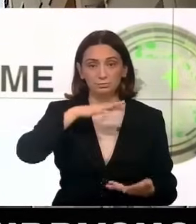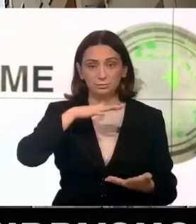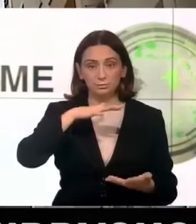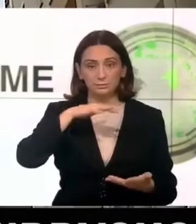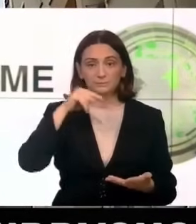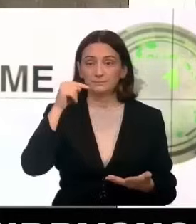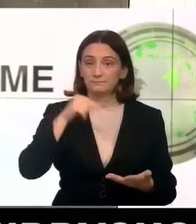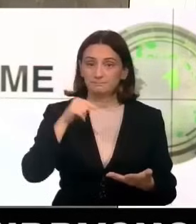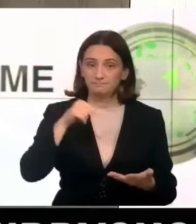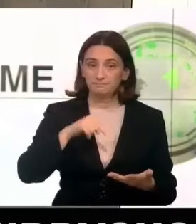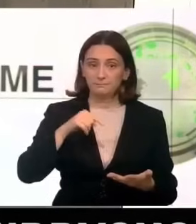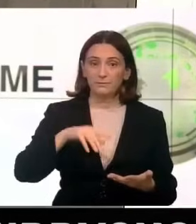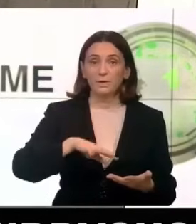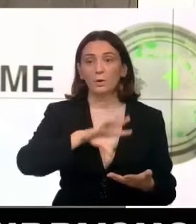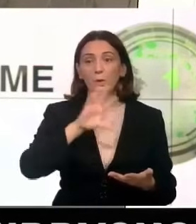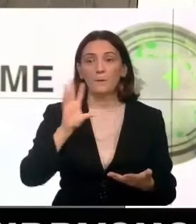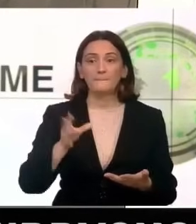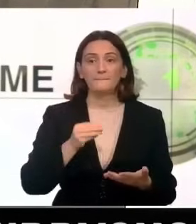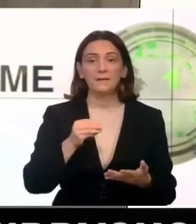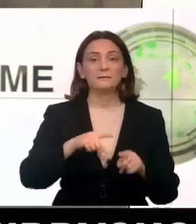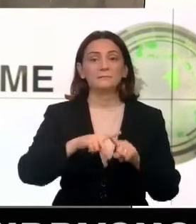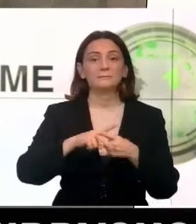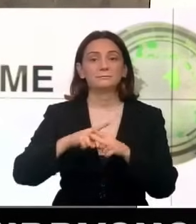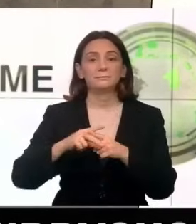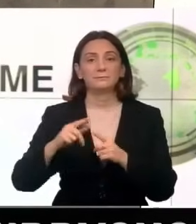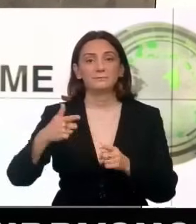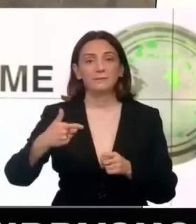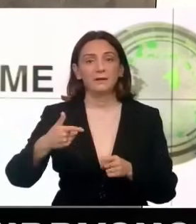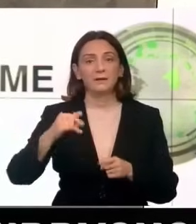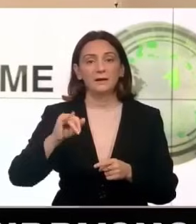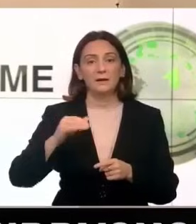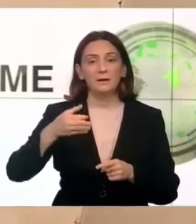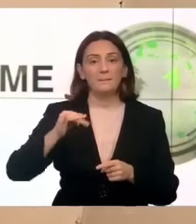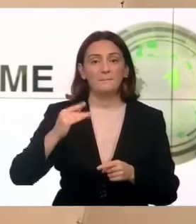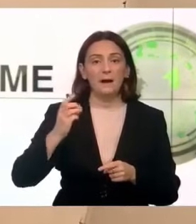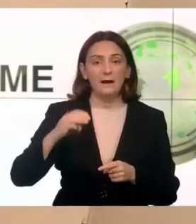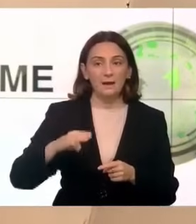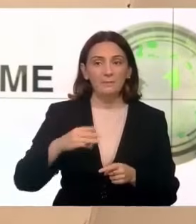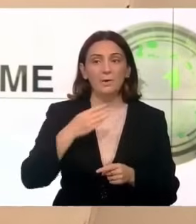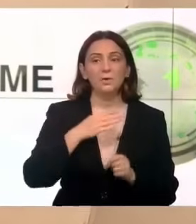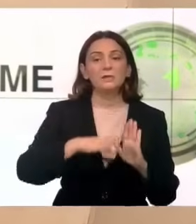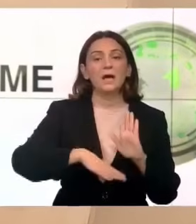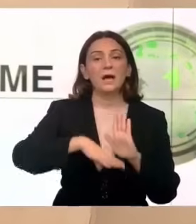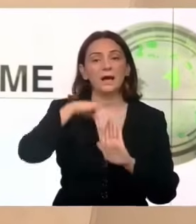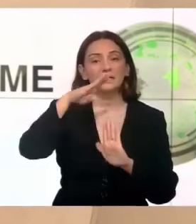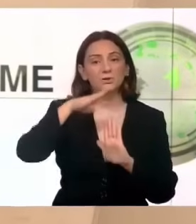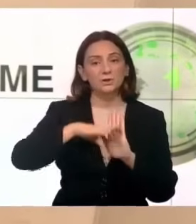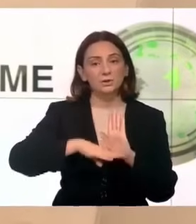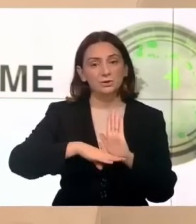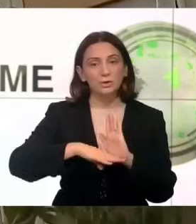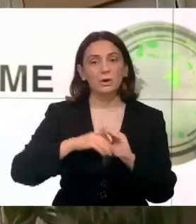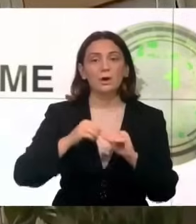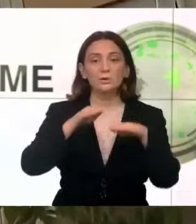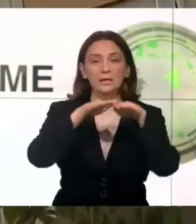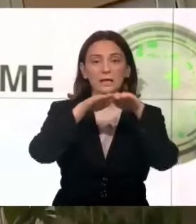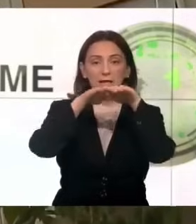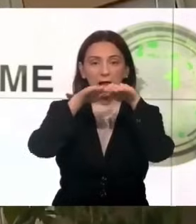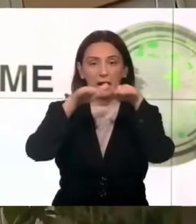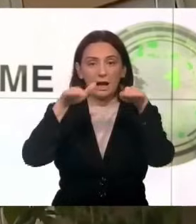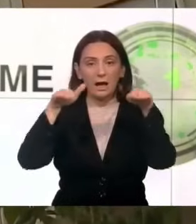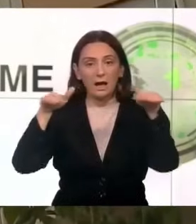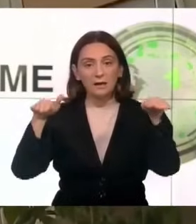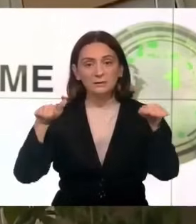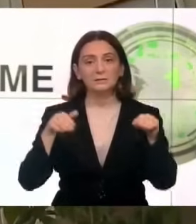së plot për të kryer riparime me kosto, siç është blerja e një ascensori pas disa vitesh, apo riparimi i tarracës e të tjera si këto,